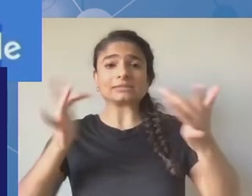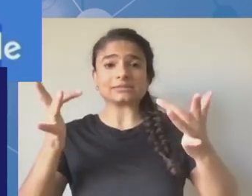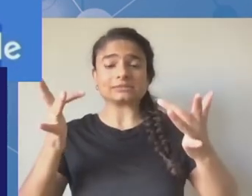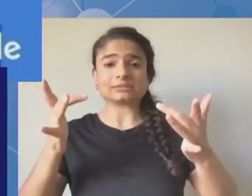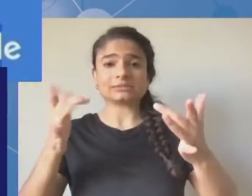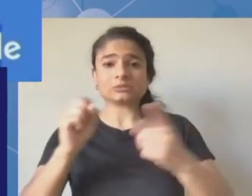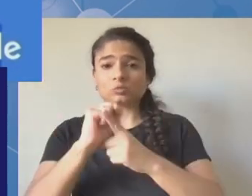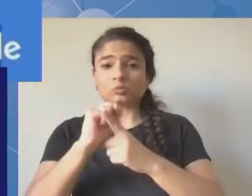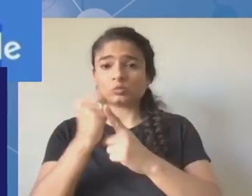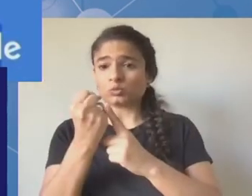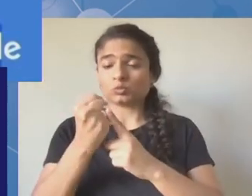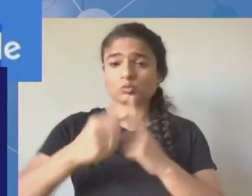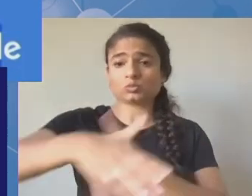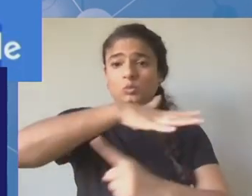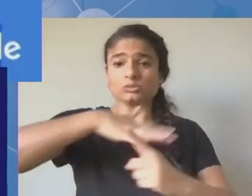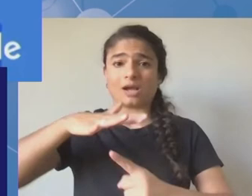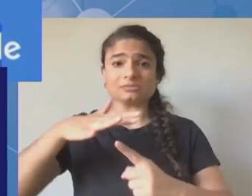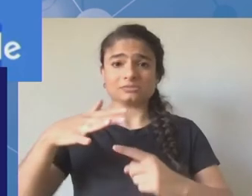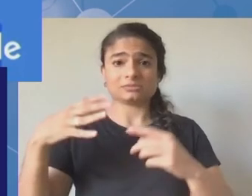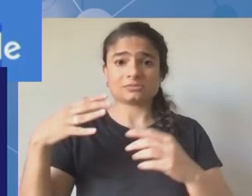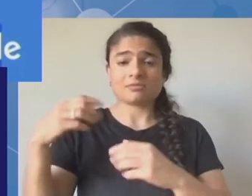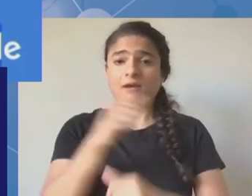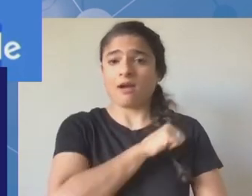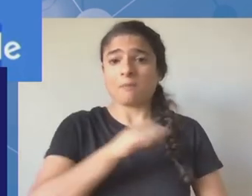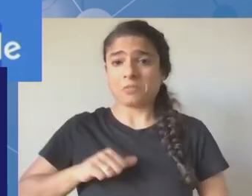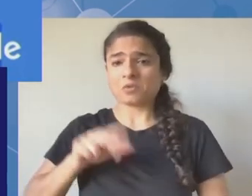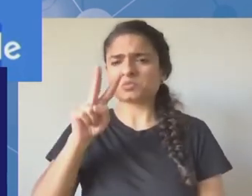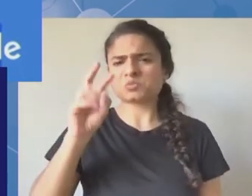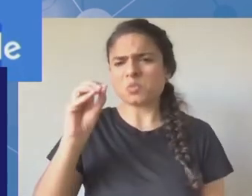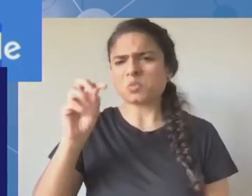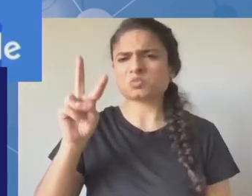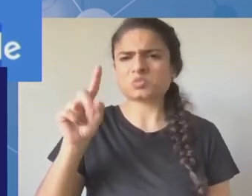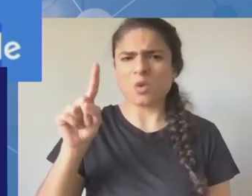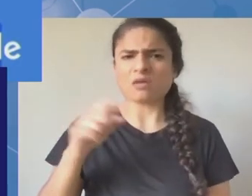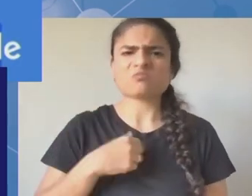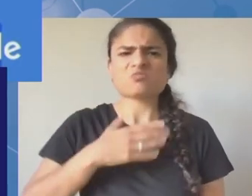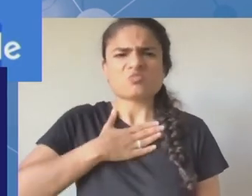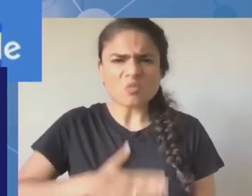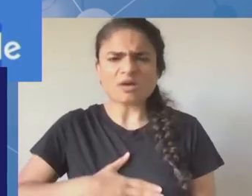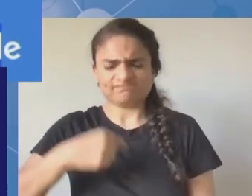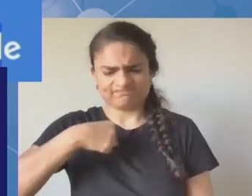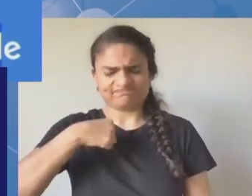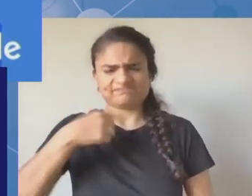الشباب لعام 2021. أود أن أشارككم تجربتي